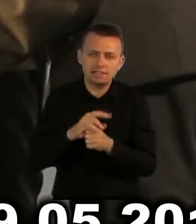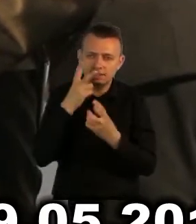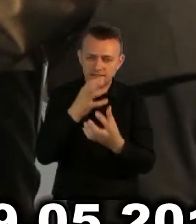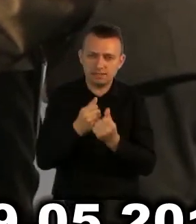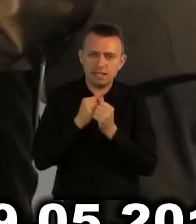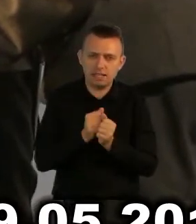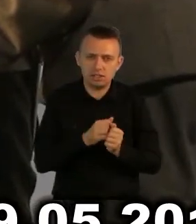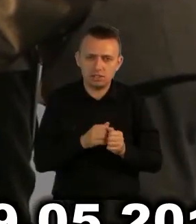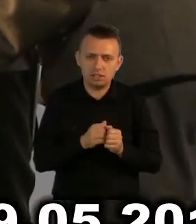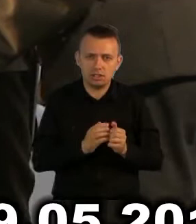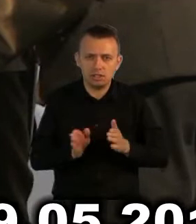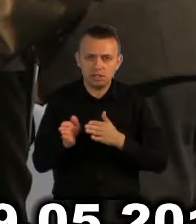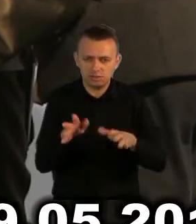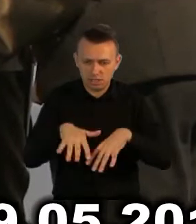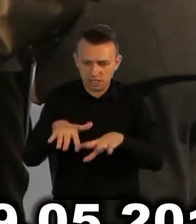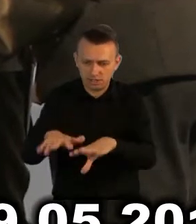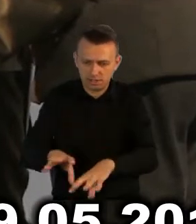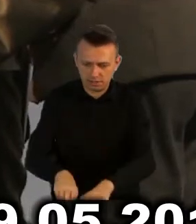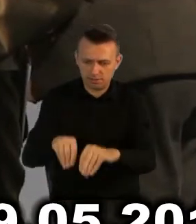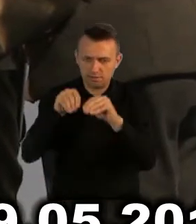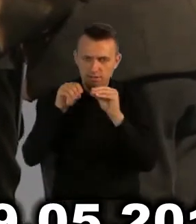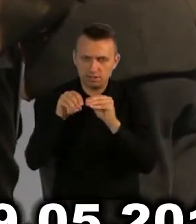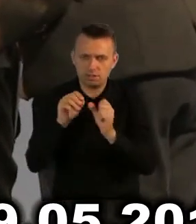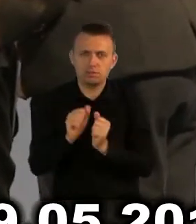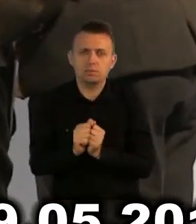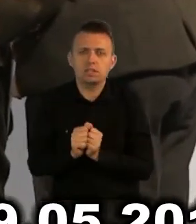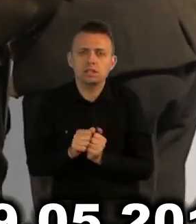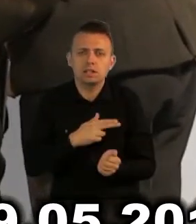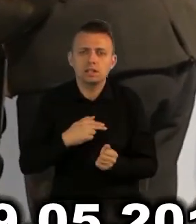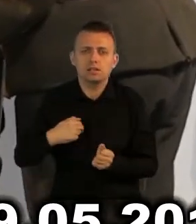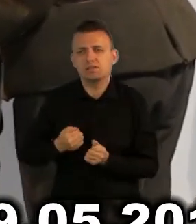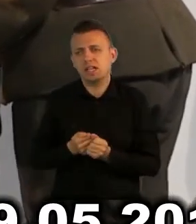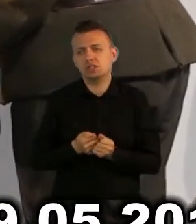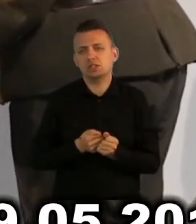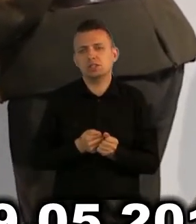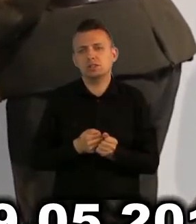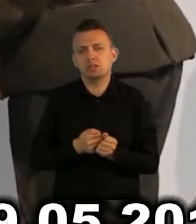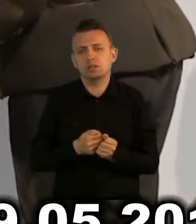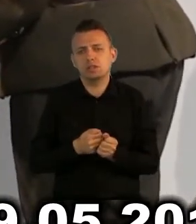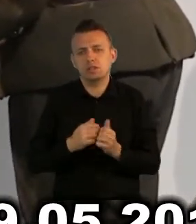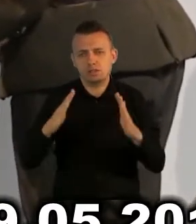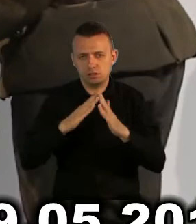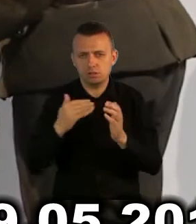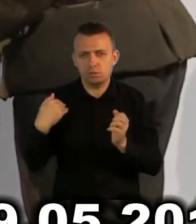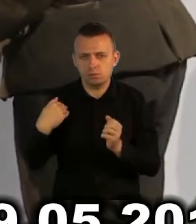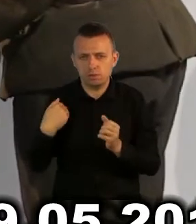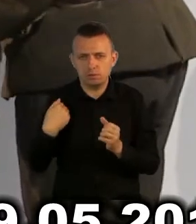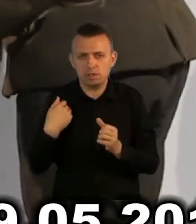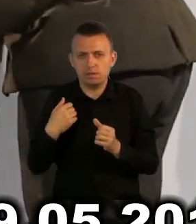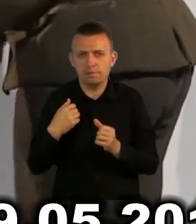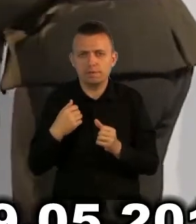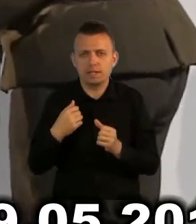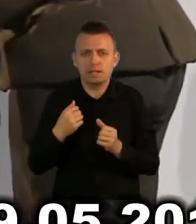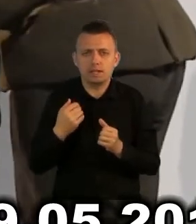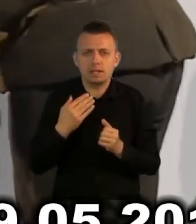W naszych zbiorach jest to. Ta tablica. I tak jak padła, i tutaj na prezentacji naszego szanownego przedmówcy